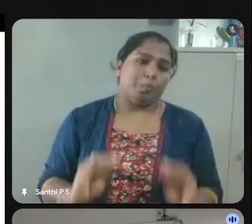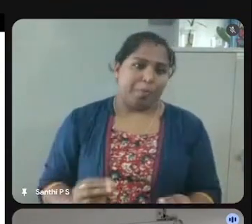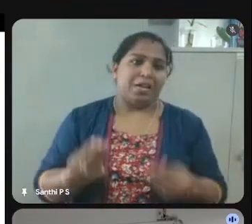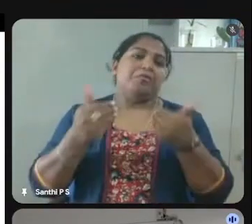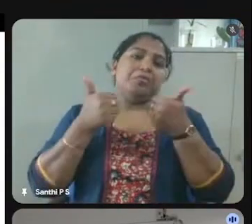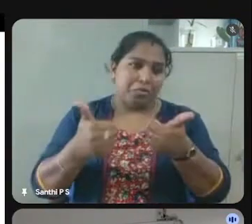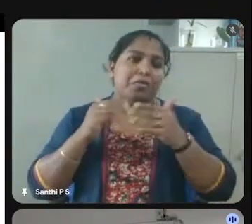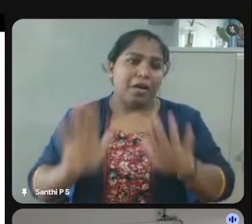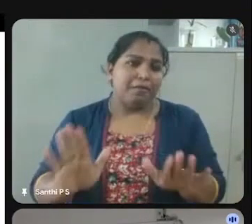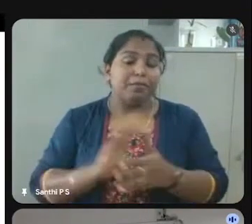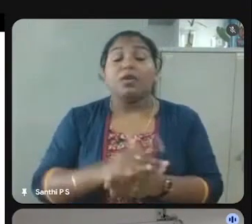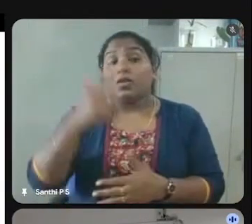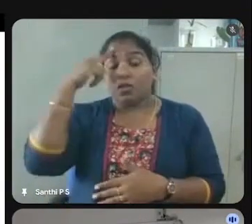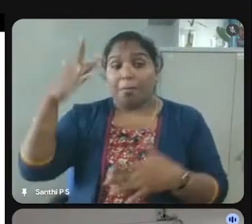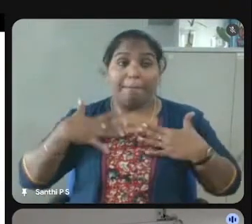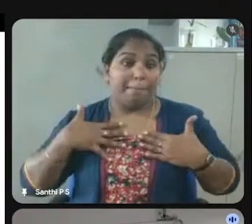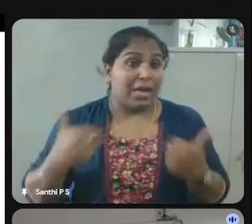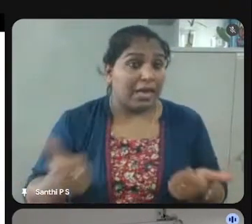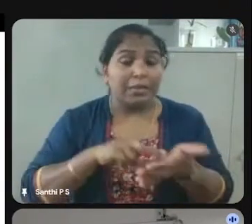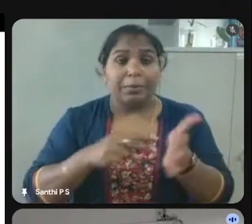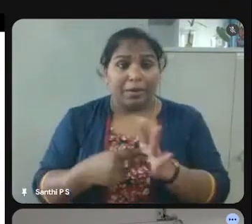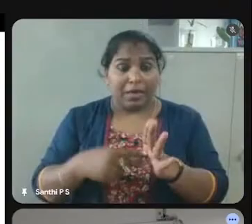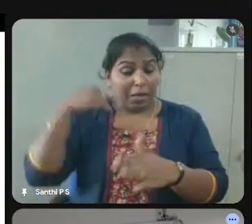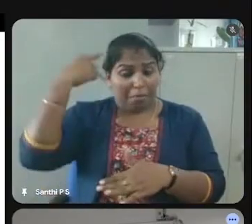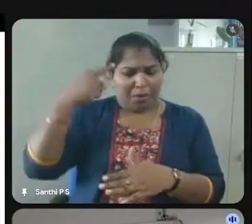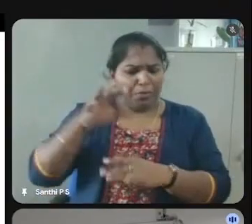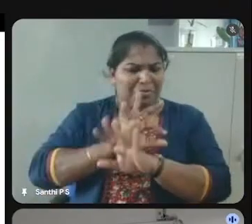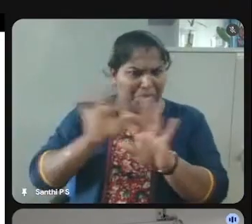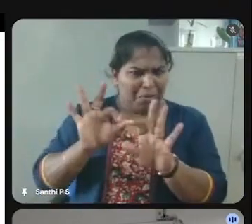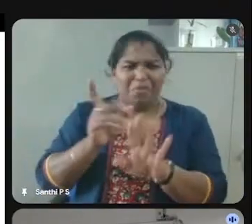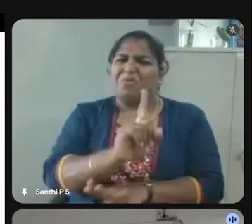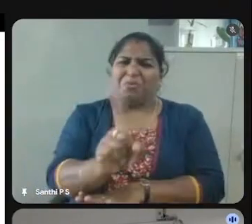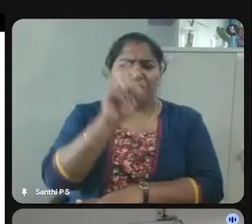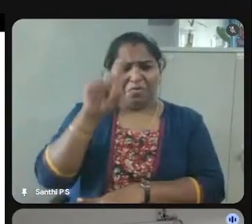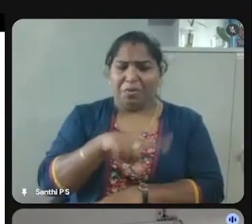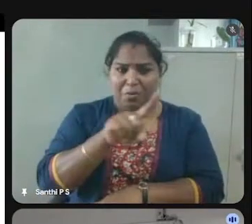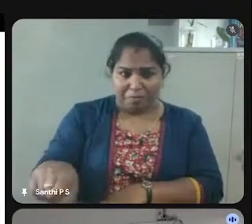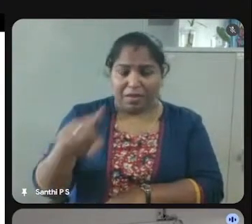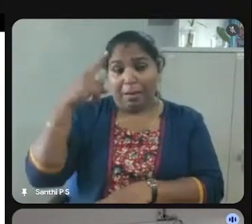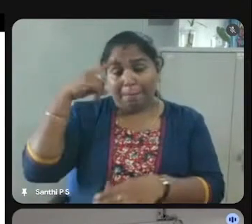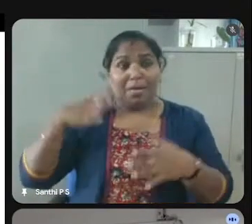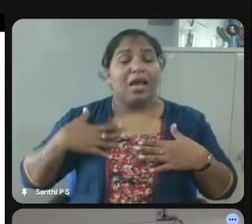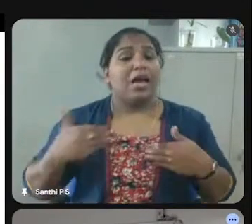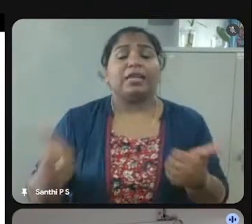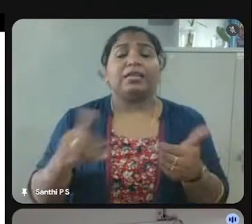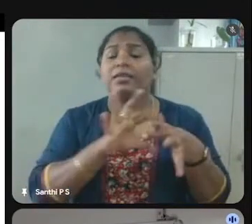മാനസിക ആരോഗ്യം എന്ന് പറയുന്നത് മാനസിക രോഗമില്ലാത്ത അവസ്ഥയല്ല. മാനസിക ആരോഗ്യത്തിനെ കുറിച്ച് പറയുമ്പോൾ